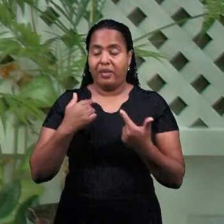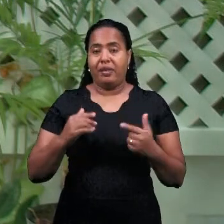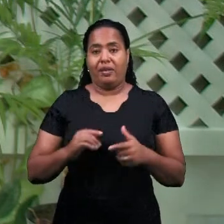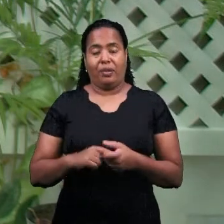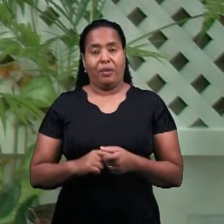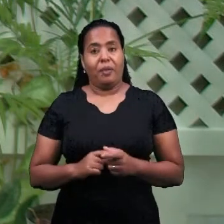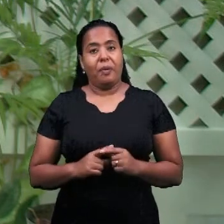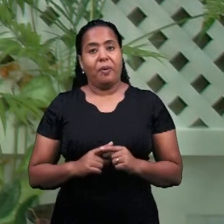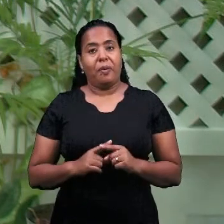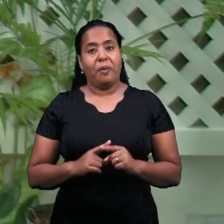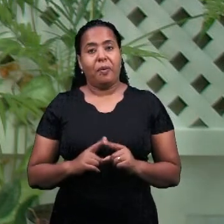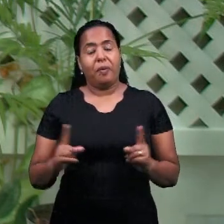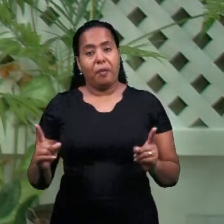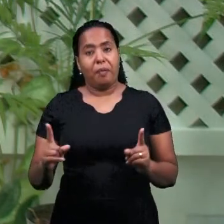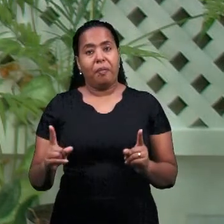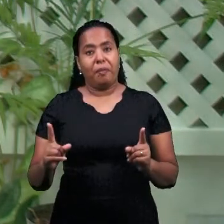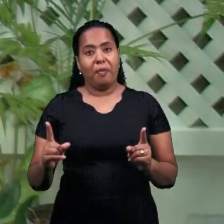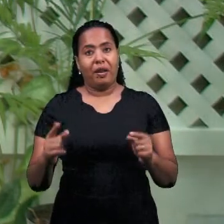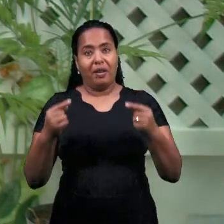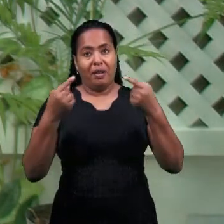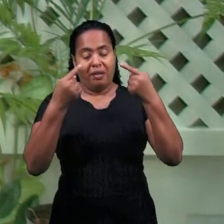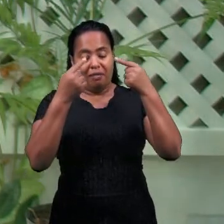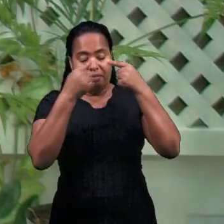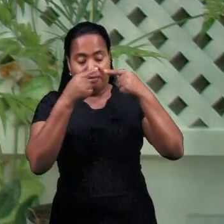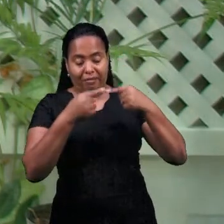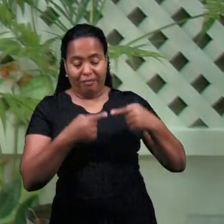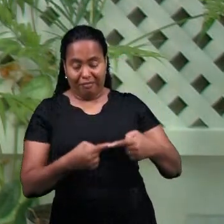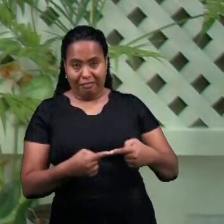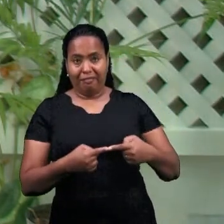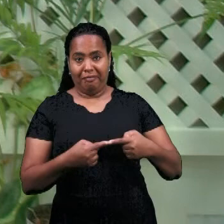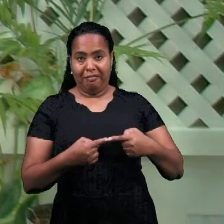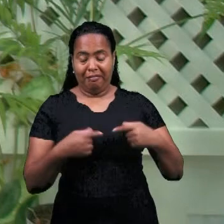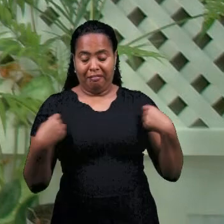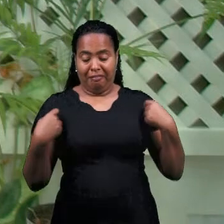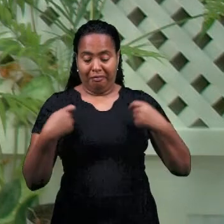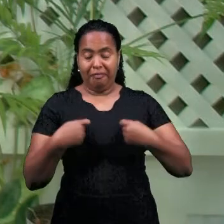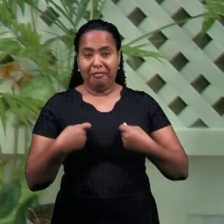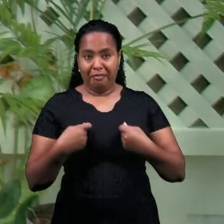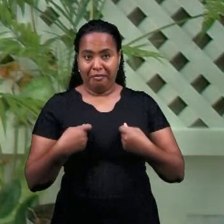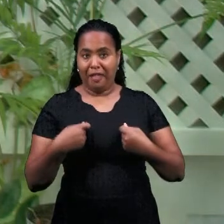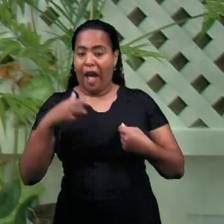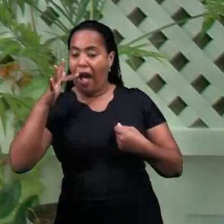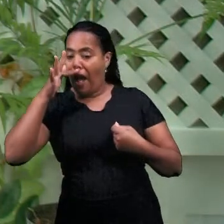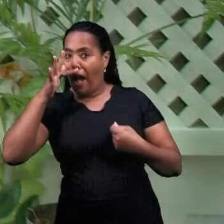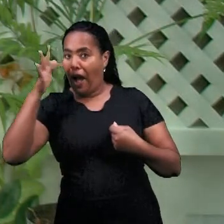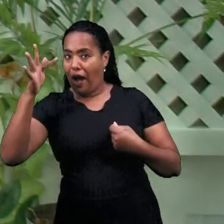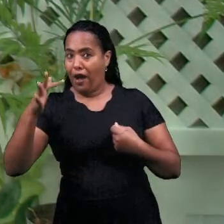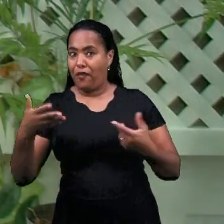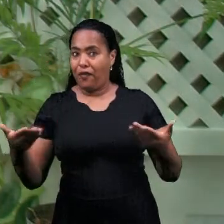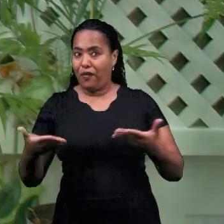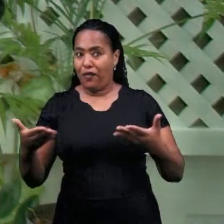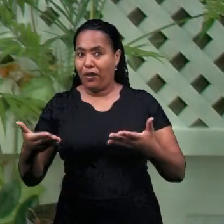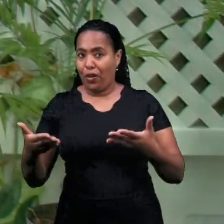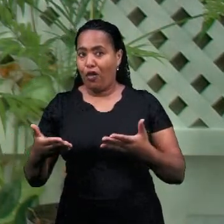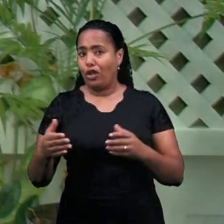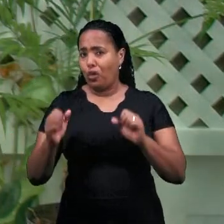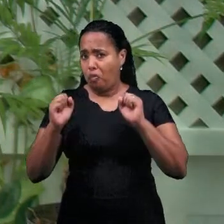n'est pas à bonne place. D'autres disent, oh, ton pantalon ne combine pas